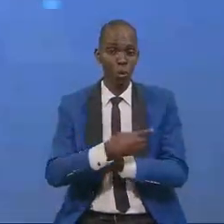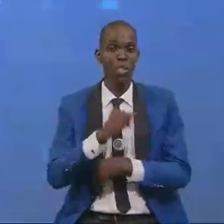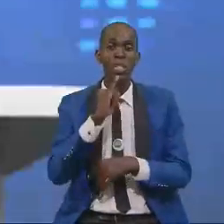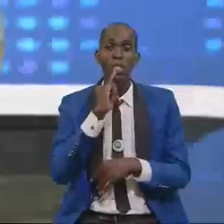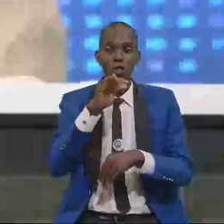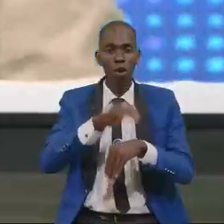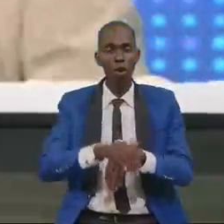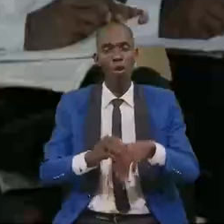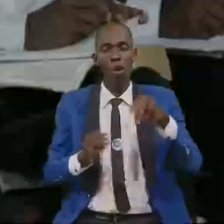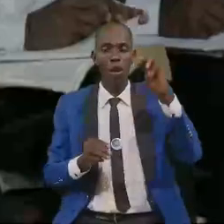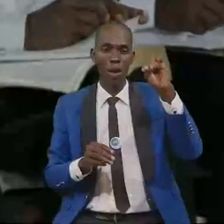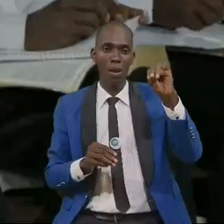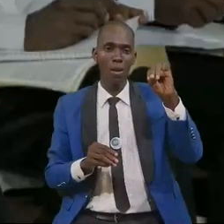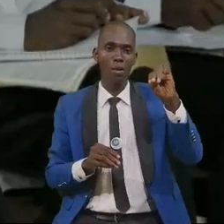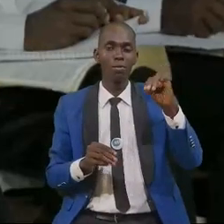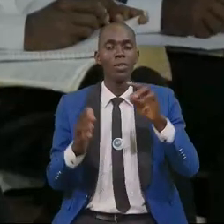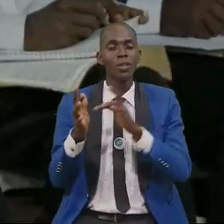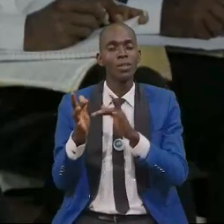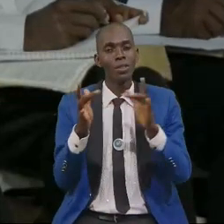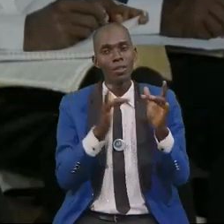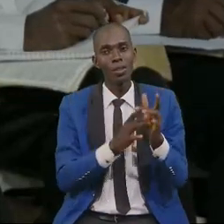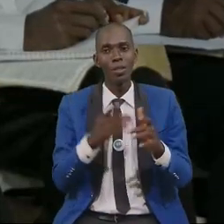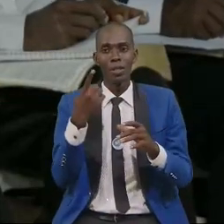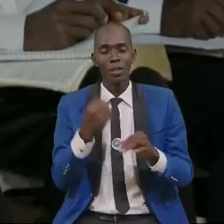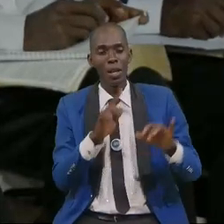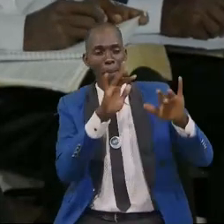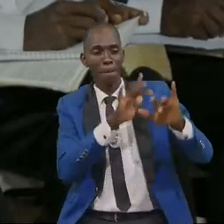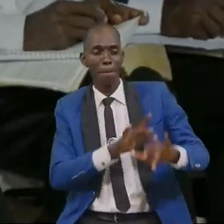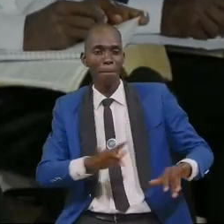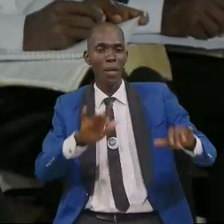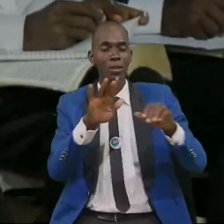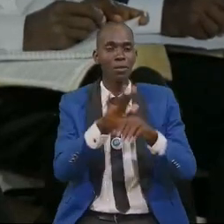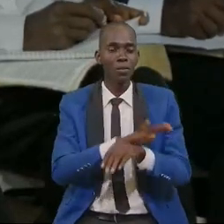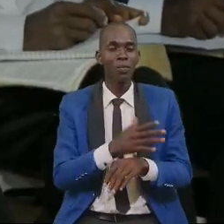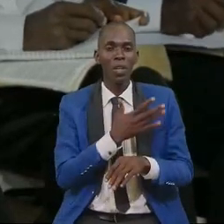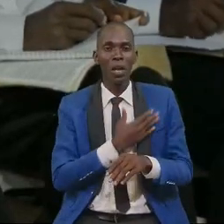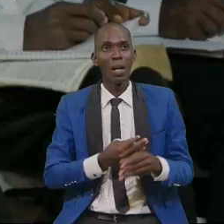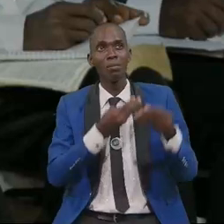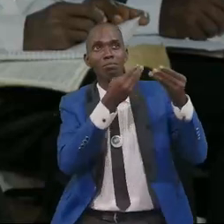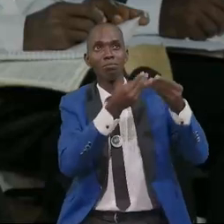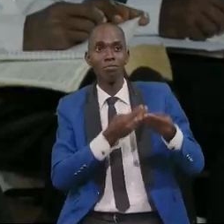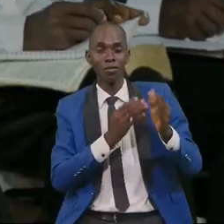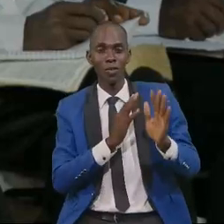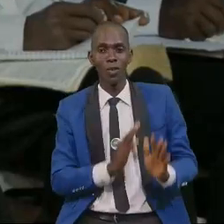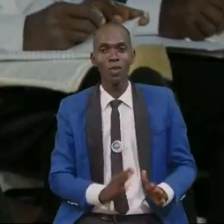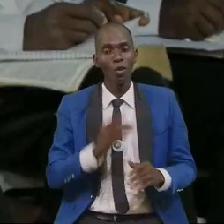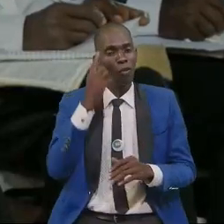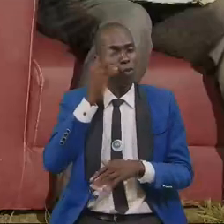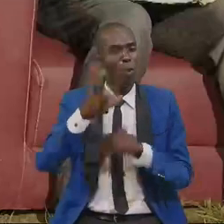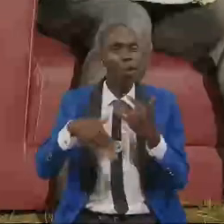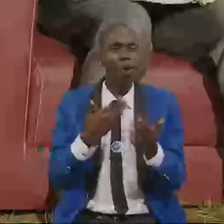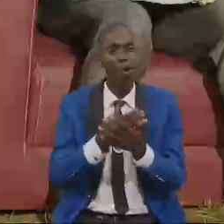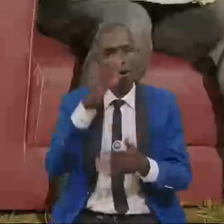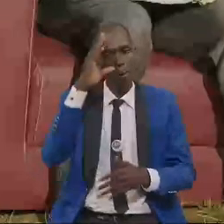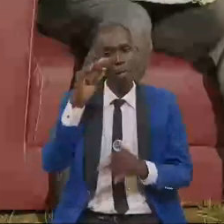Jésus le médiateur miséricordieux pour tous les hommes Jésus le médiateur